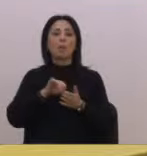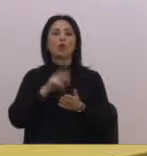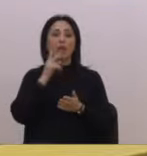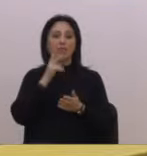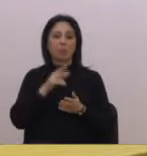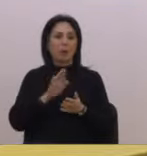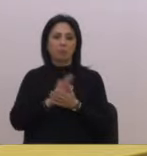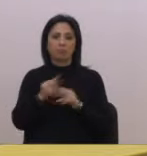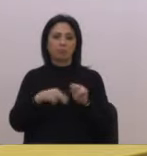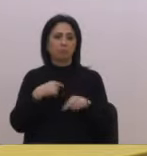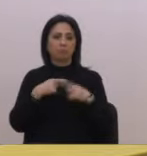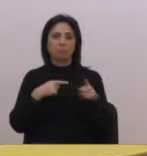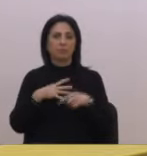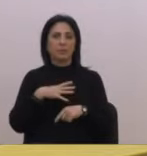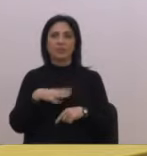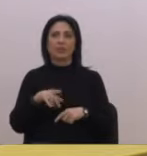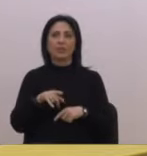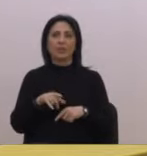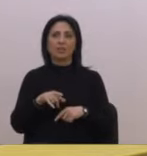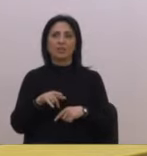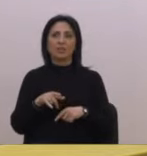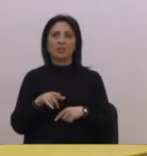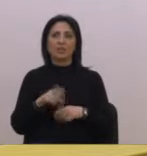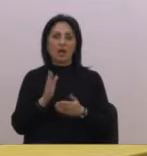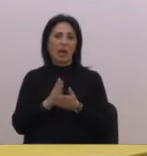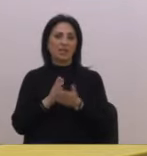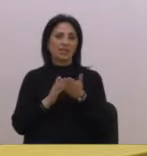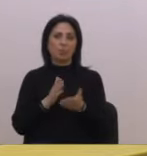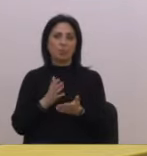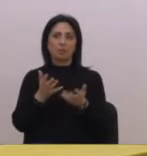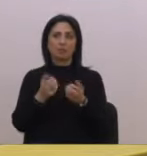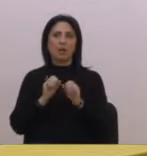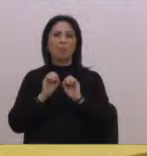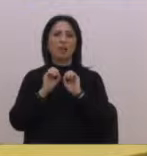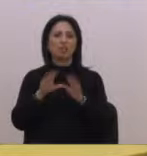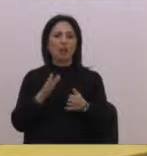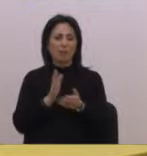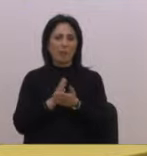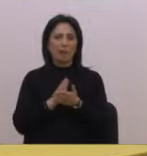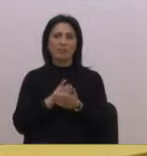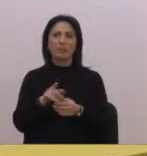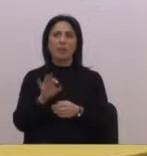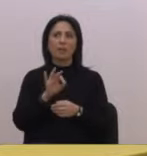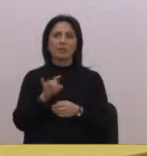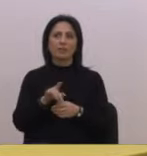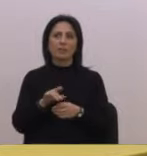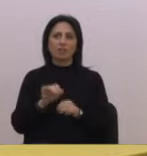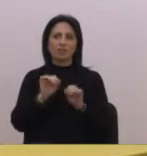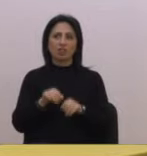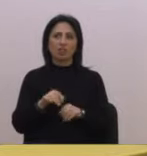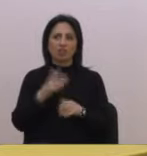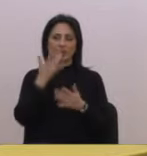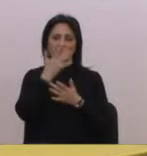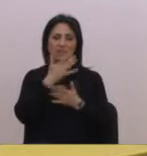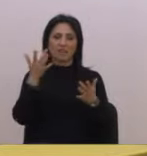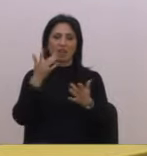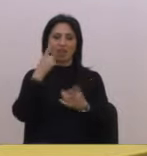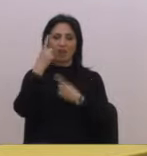მიღებული, ასე რომ ეს პროდუქტები არსებობს, მიღება ჩაბარეები არსებობს და ანუ ამაზე შეგიძლიათ საჯარო